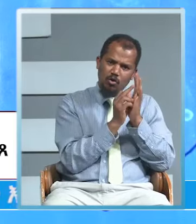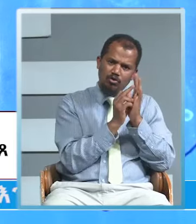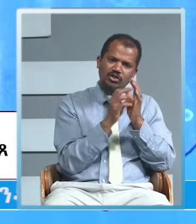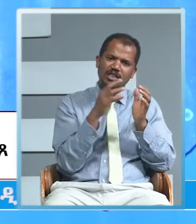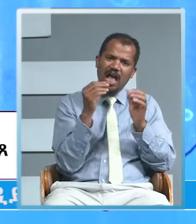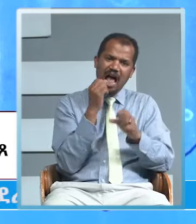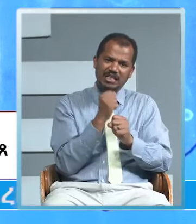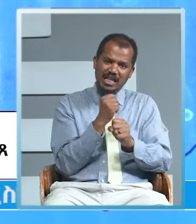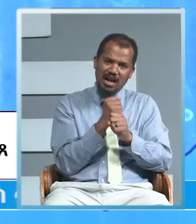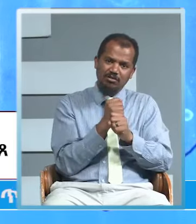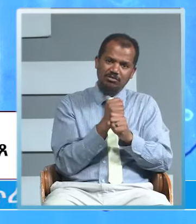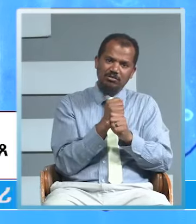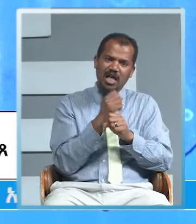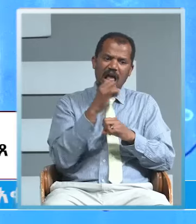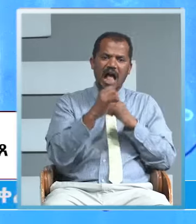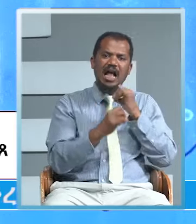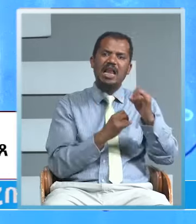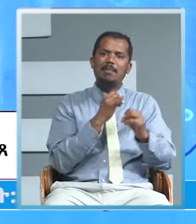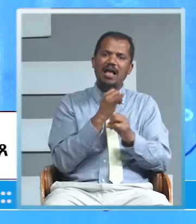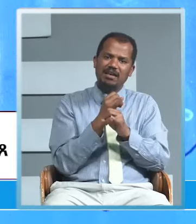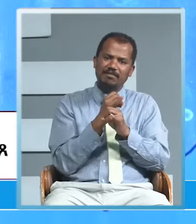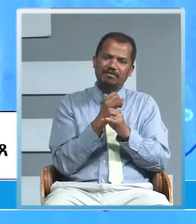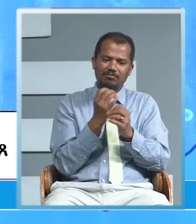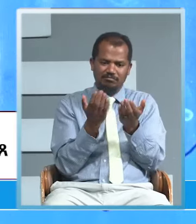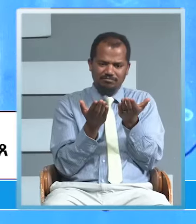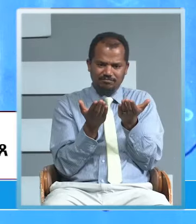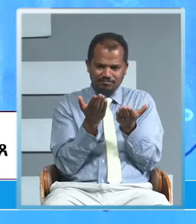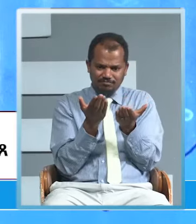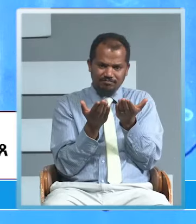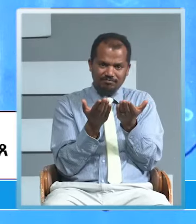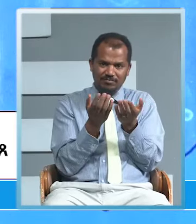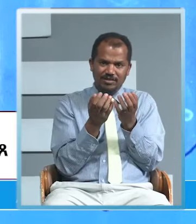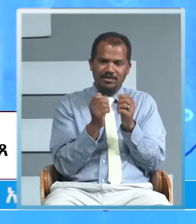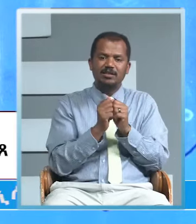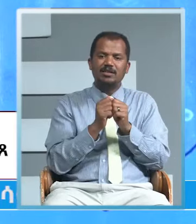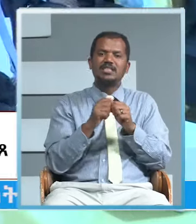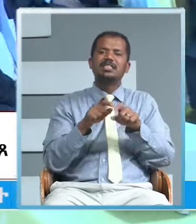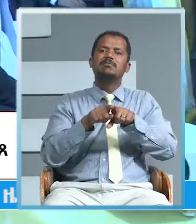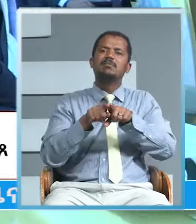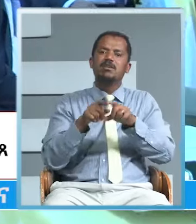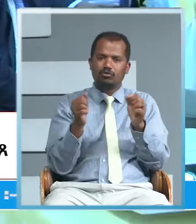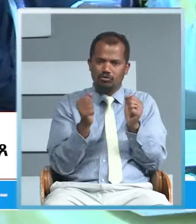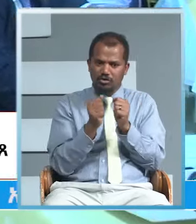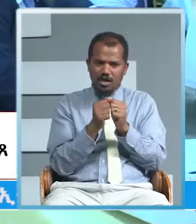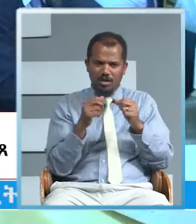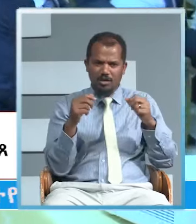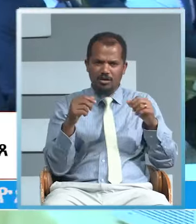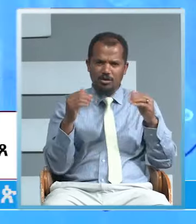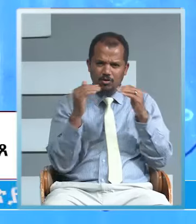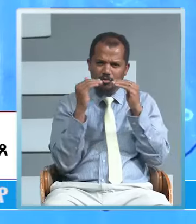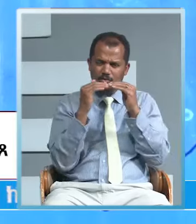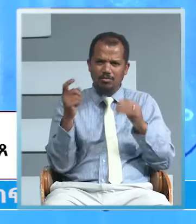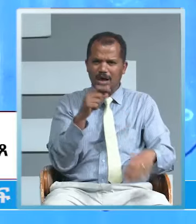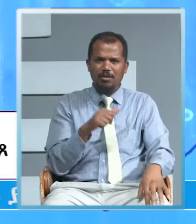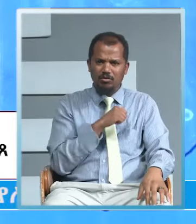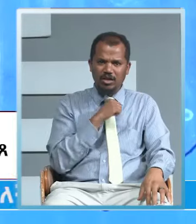ህጎችና አሰራሮች ከዓለም አቀፍ መመዘኛዎች ስታንዳርዶች ስምምነቶች ጋር ትይዩ